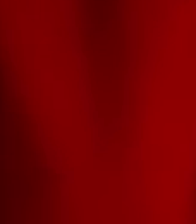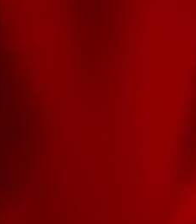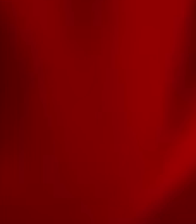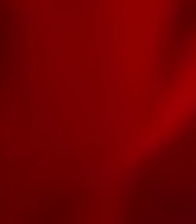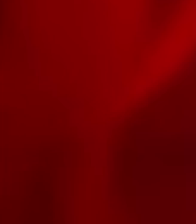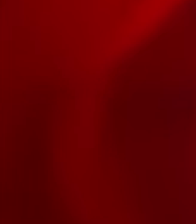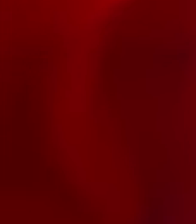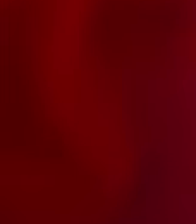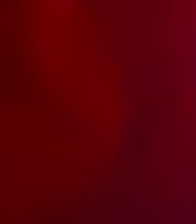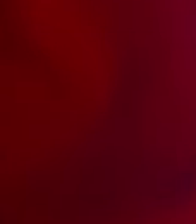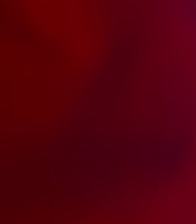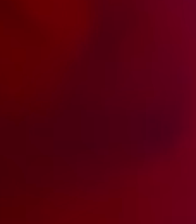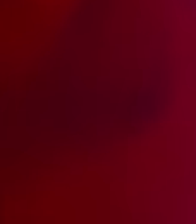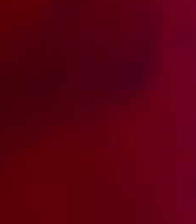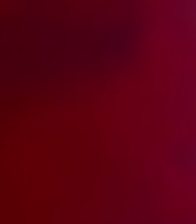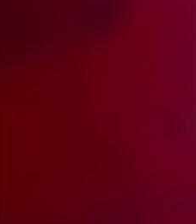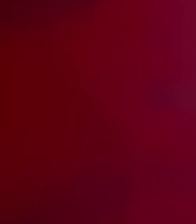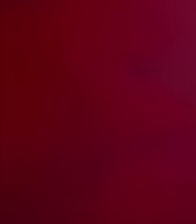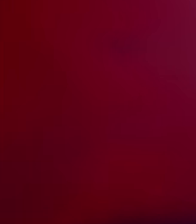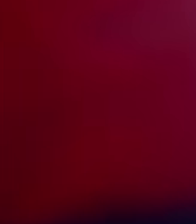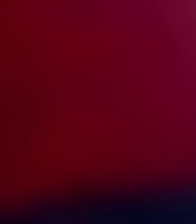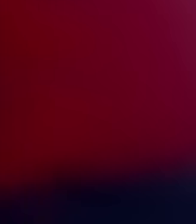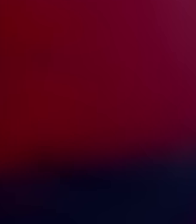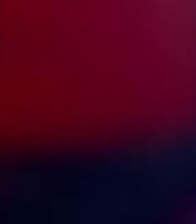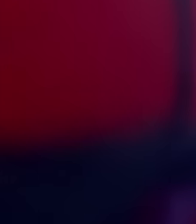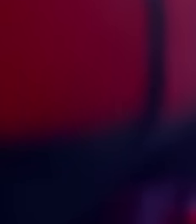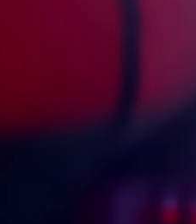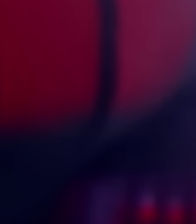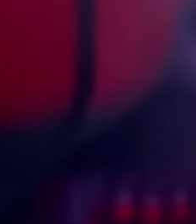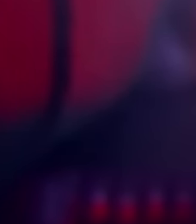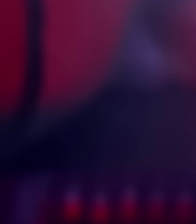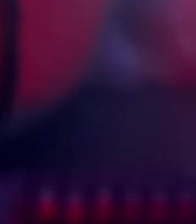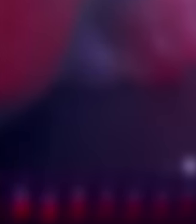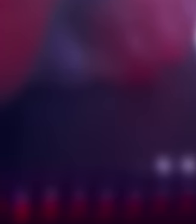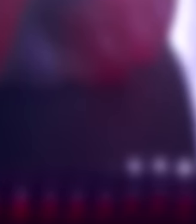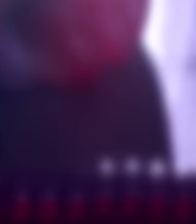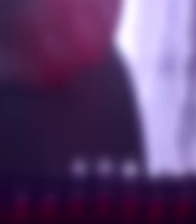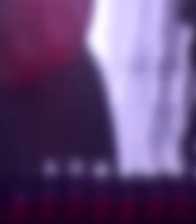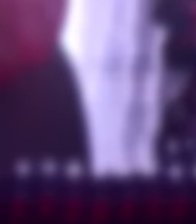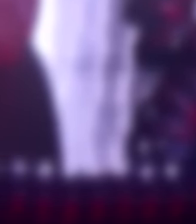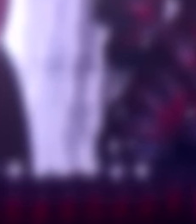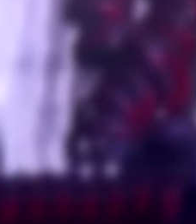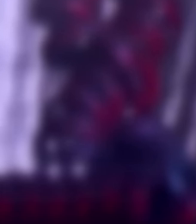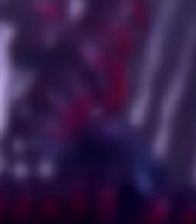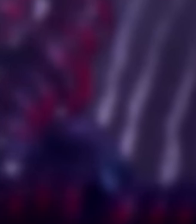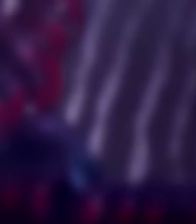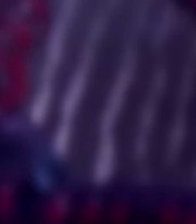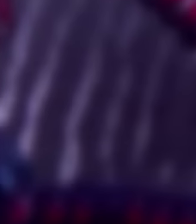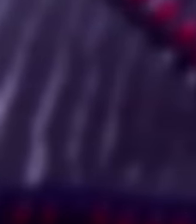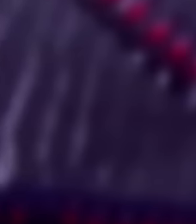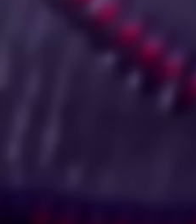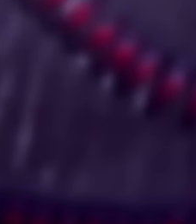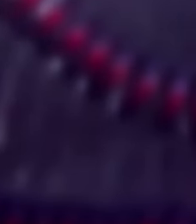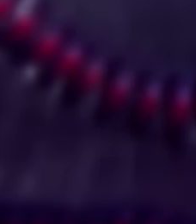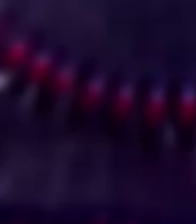לקבוצת הקצינים הצעירה שמנסה לנהל את הלחימה בחמל של אוגדת עזה, אי אפשר לבוא בטענות. באמצעות פלאפונים, על בסיס לא